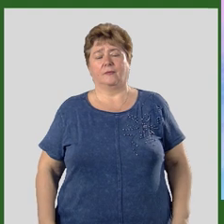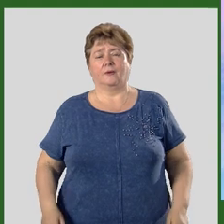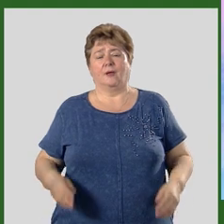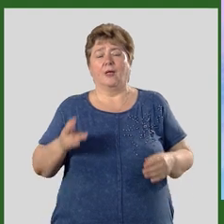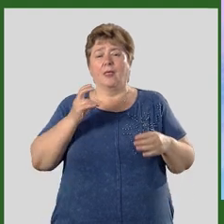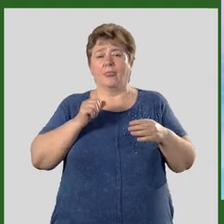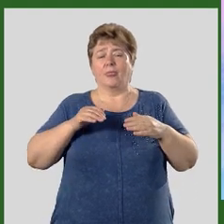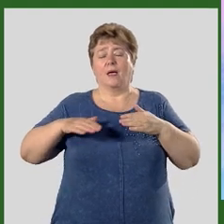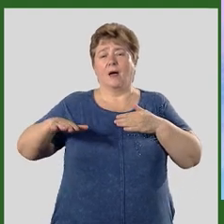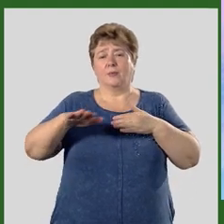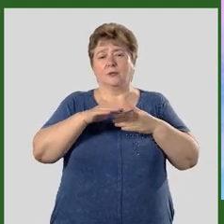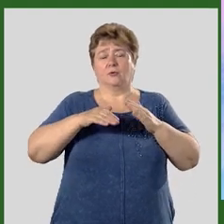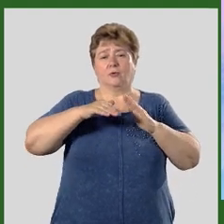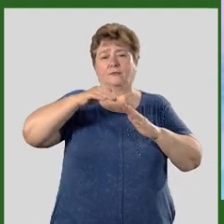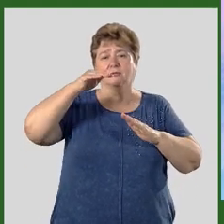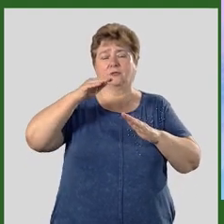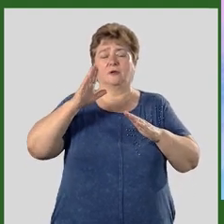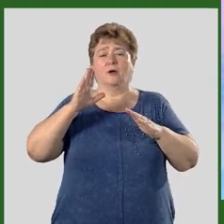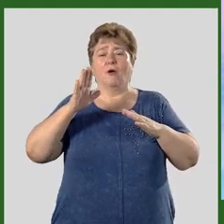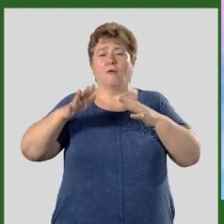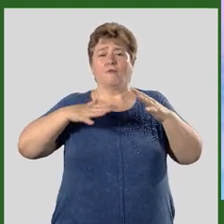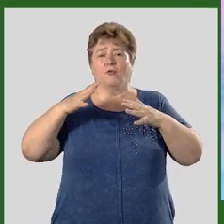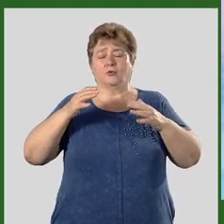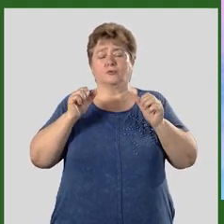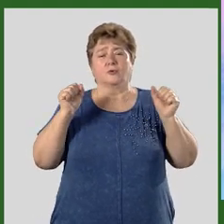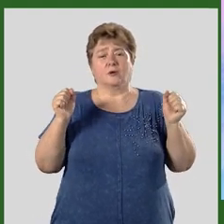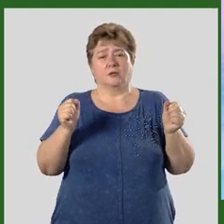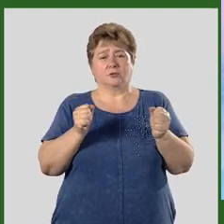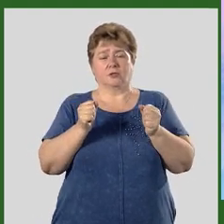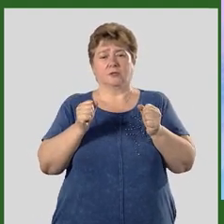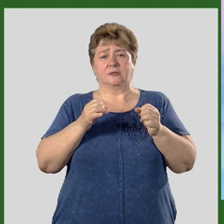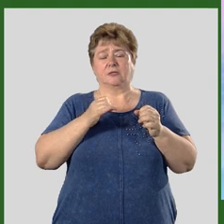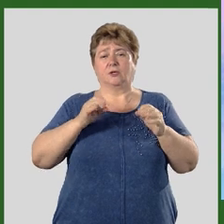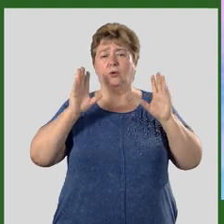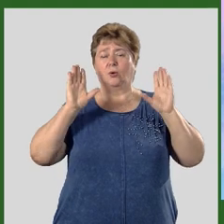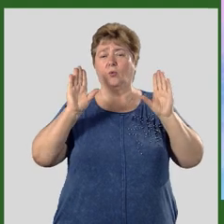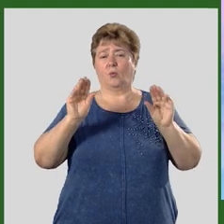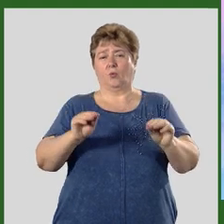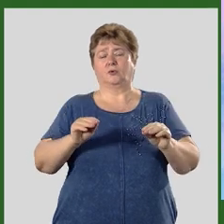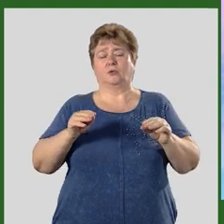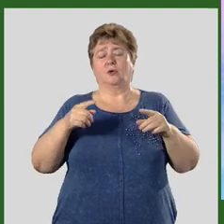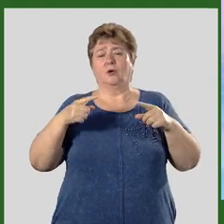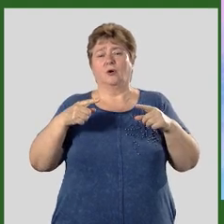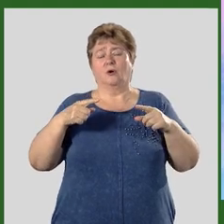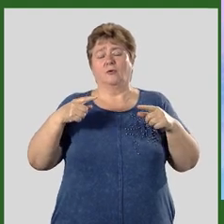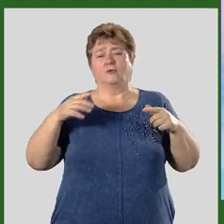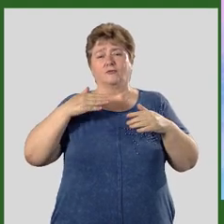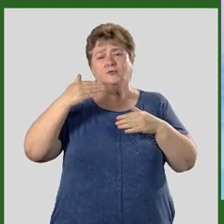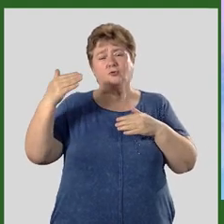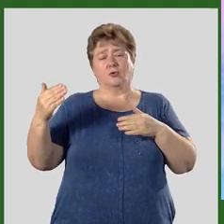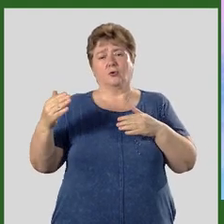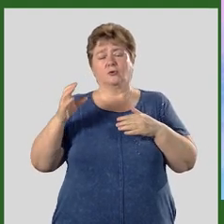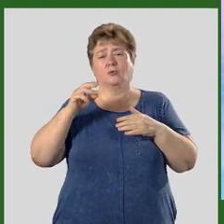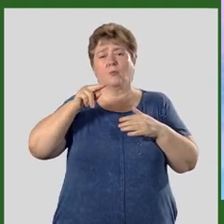На определенной высоте воздух охлаждается и уходит в сторону полюса